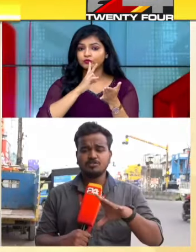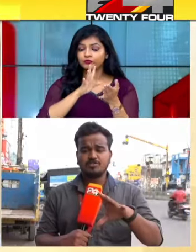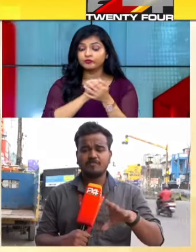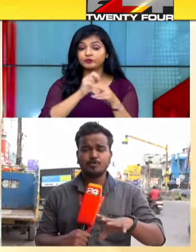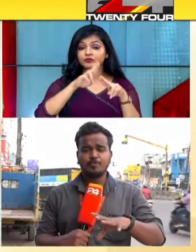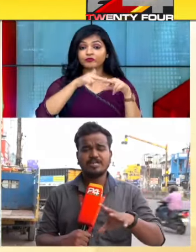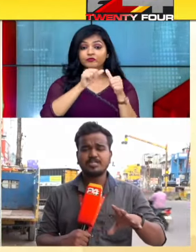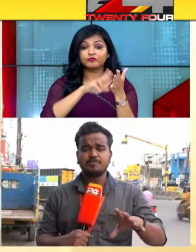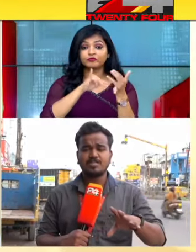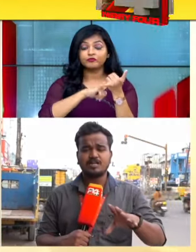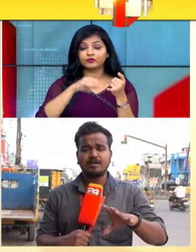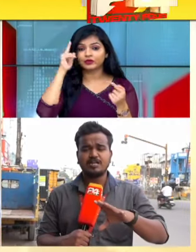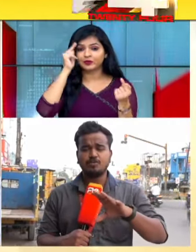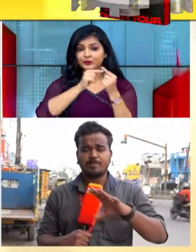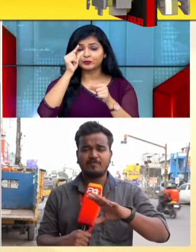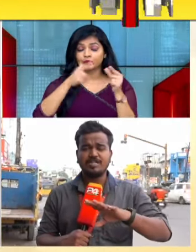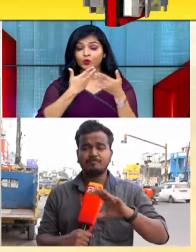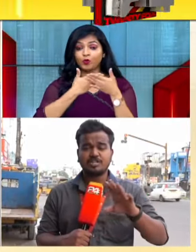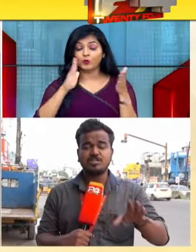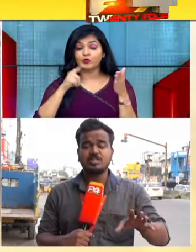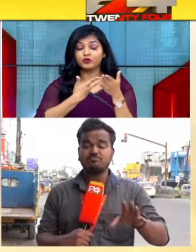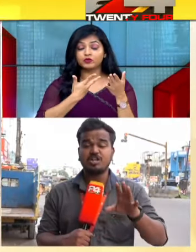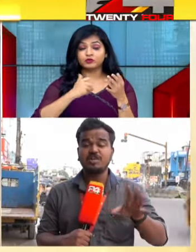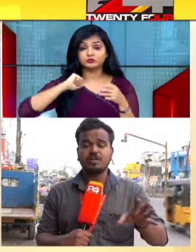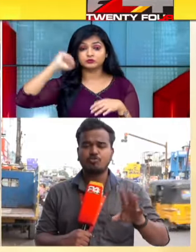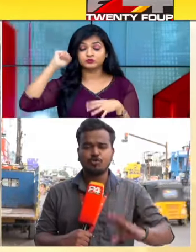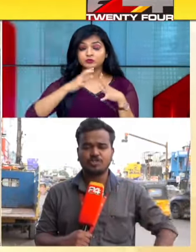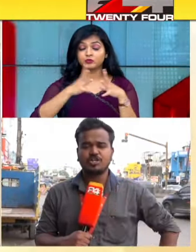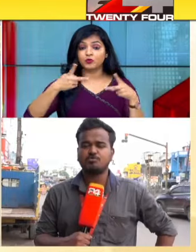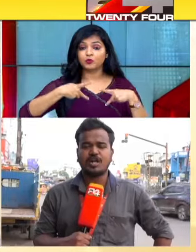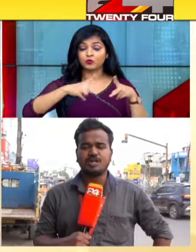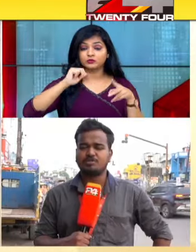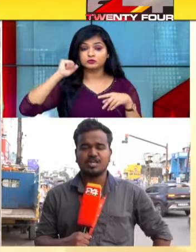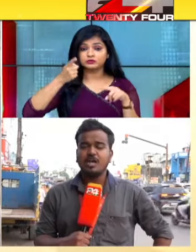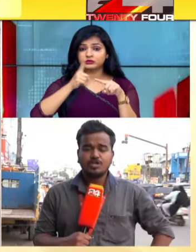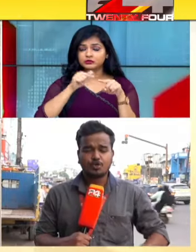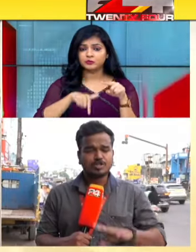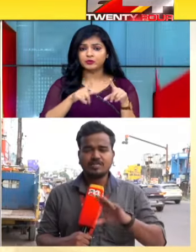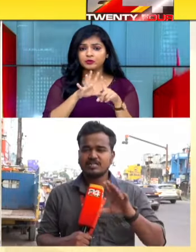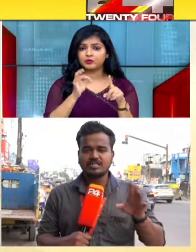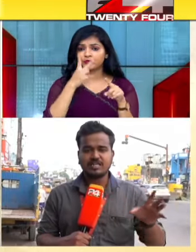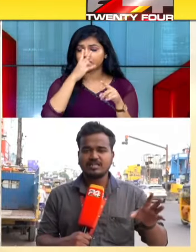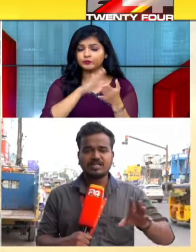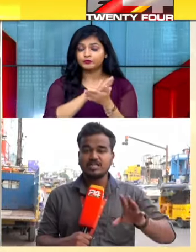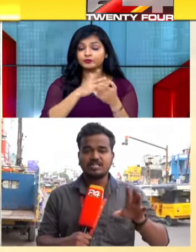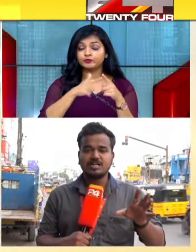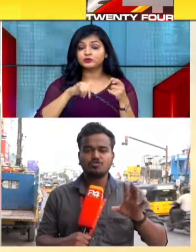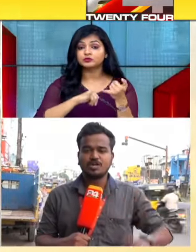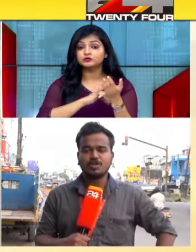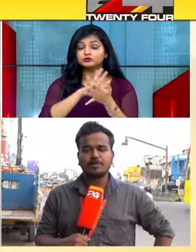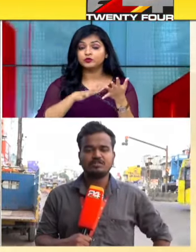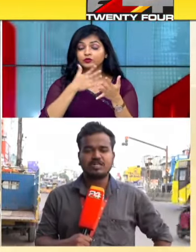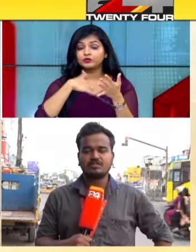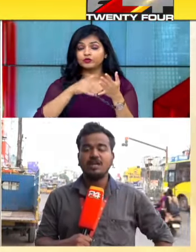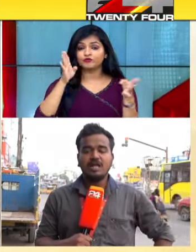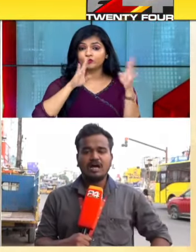ആരാധകരുടെ ഭാഗത്തു നിന്നും നിലവിലൊരു പരസ്യ പ്രതികരണം അല്ലെങ്കിൽ ഒരു വലിയ പ്രതിഷേധം, തെരുവിലിറങ്ങിയുള്ള ഒരു പ്രതിഷേധം ഉണ്ടായിട്ടില്ല. പക്ഷേ സോഷ്യൽ മീഡിയ സത്യത്തിൽ ഏതാണ്ട് നിന്ന്